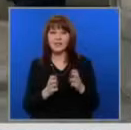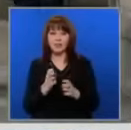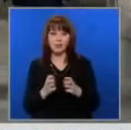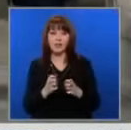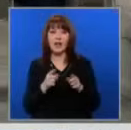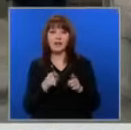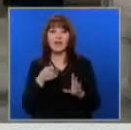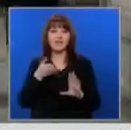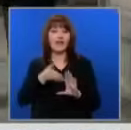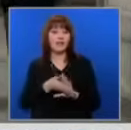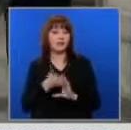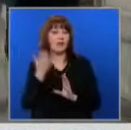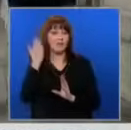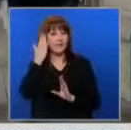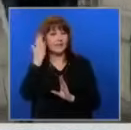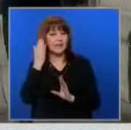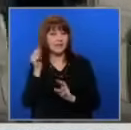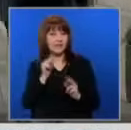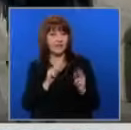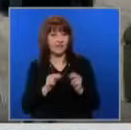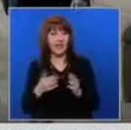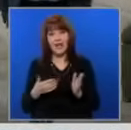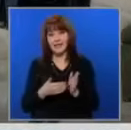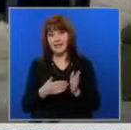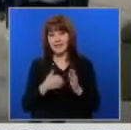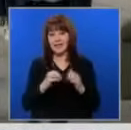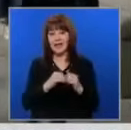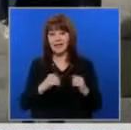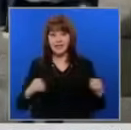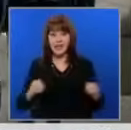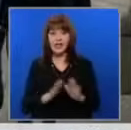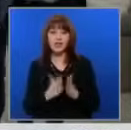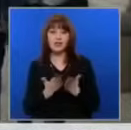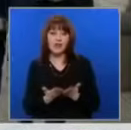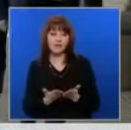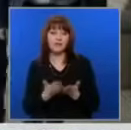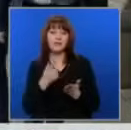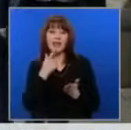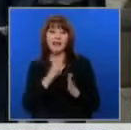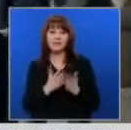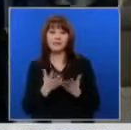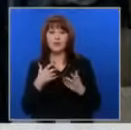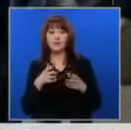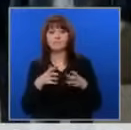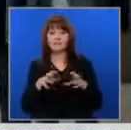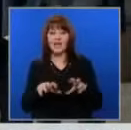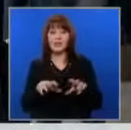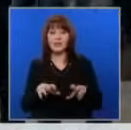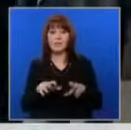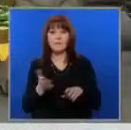Именно те влязоха вчера в Министерския съвет. Заради разцеплението, членството си в камерата днес замрази Националната асоциация